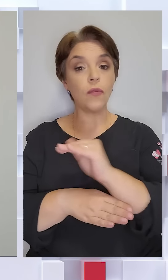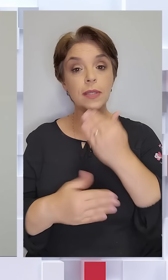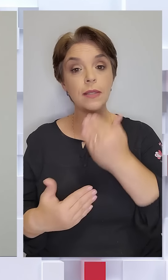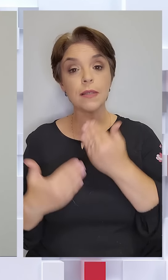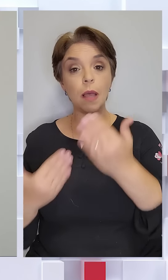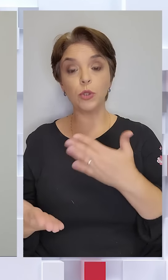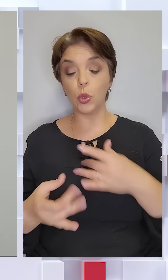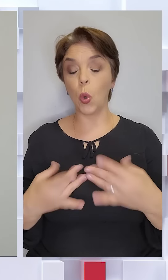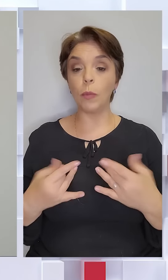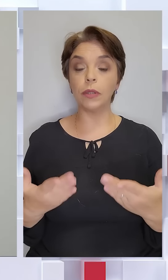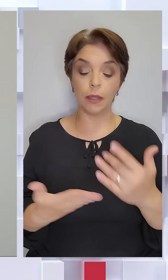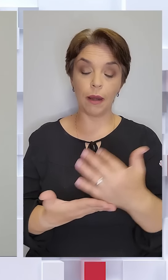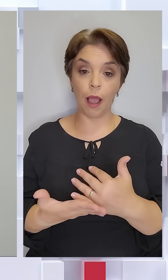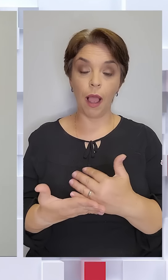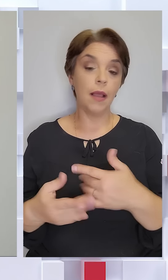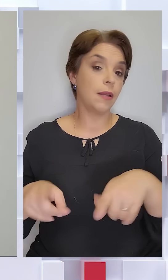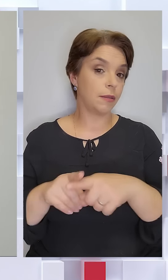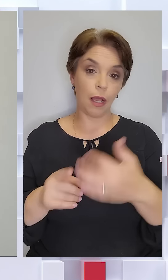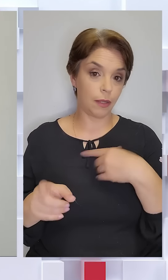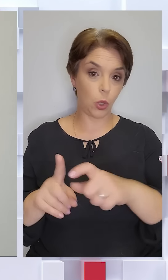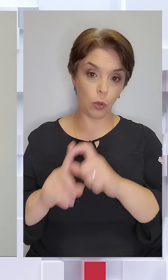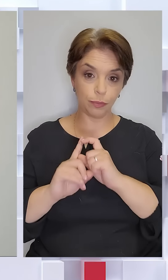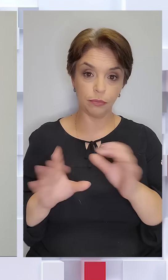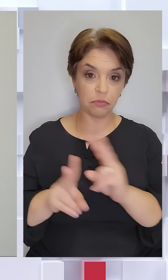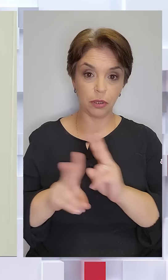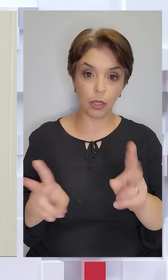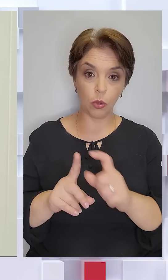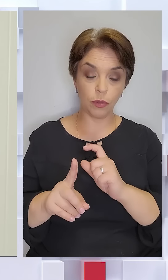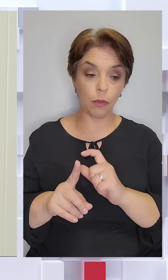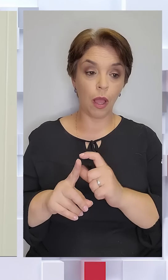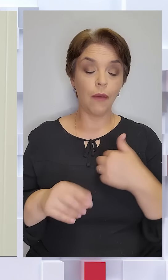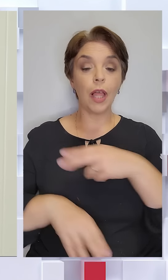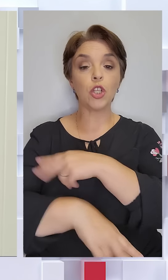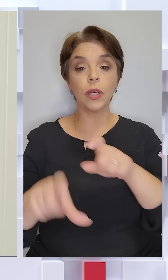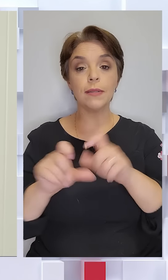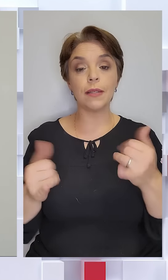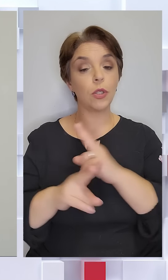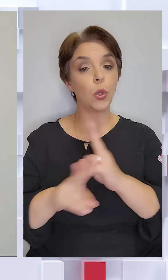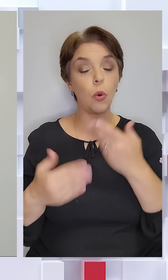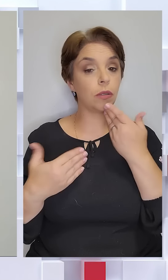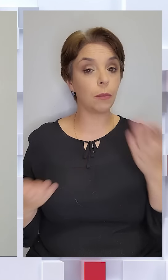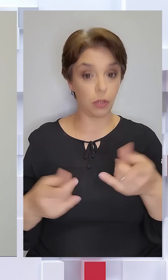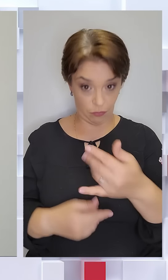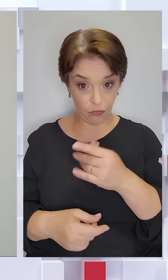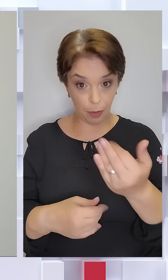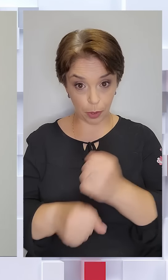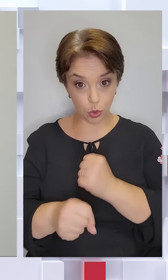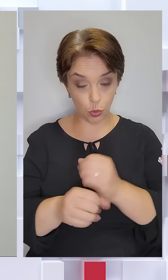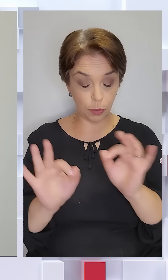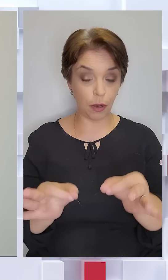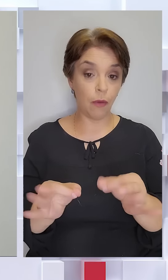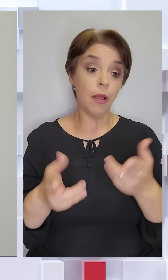офіційний запит щодо коментаря. І так не отримали ніяку відповідь. А в клініці зараз нікого немає. Тобто ви працюєте,